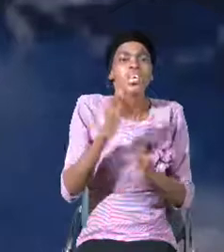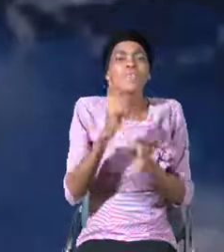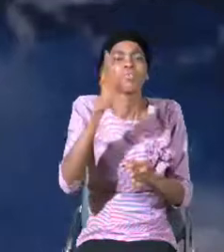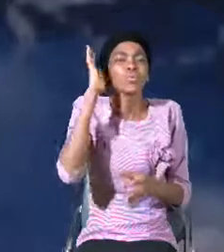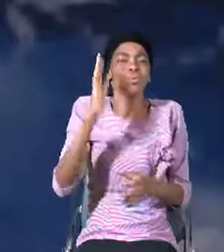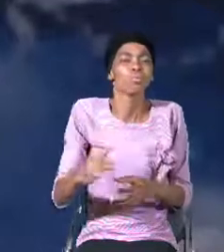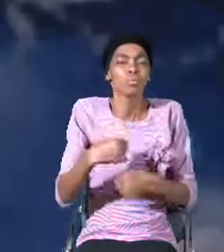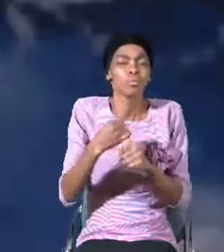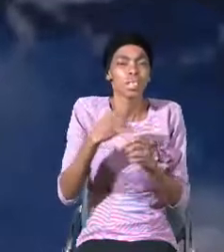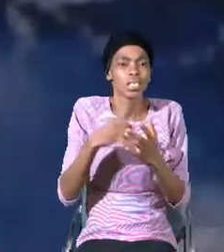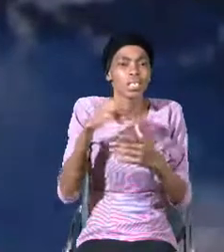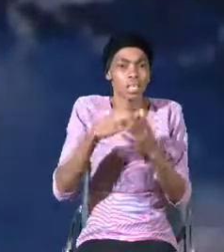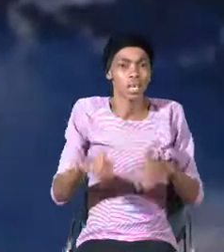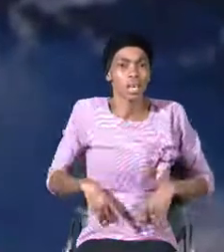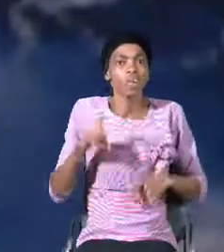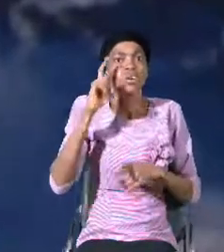vie,